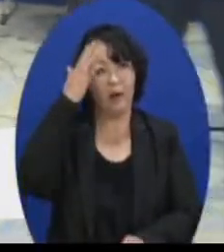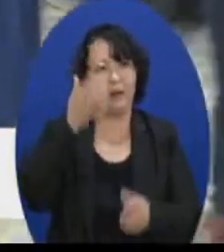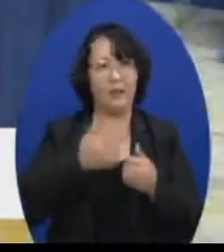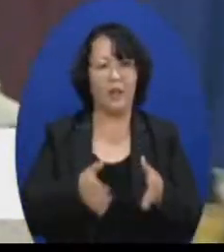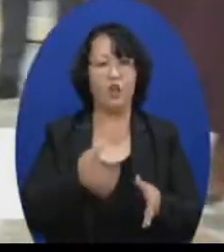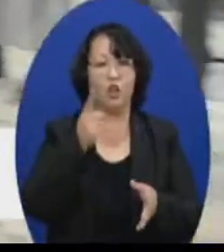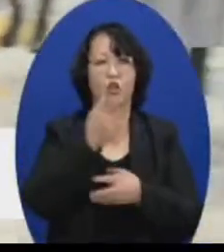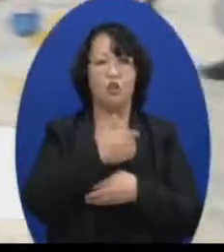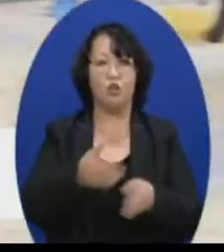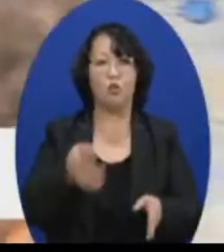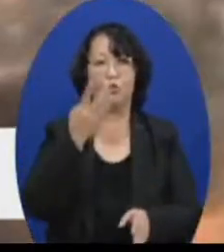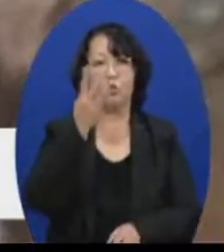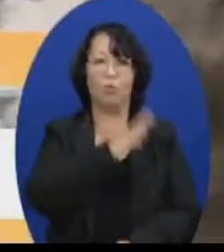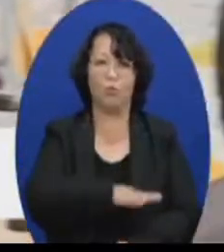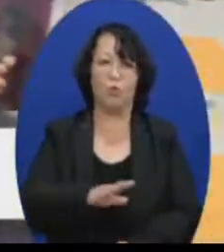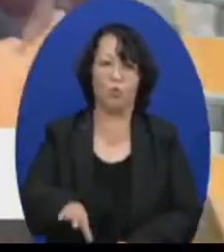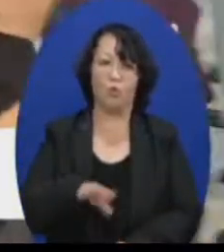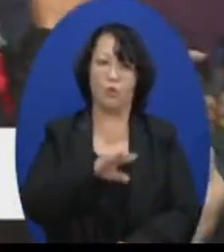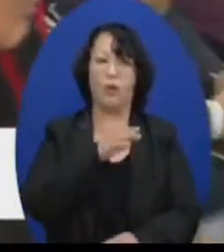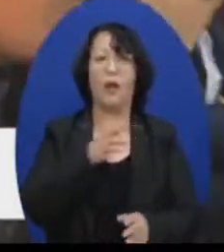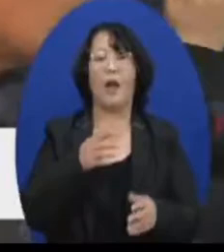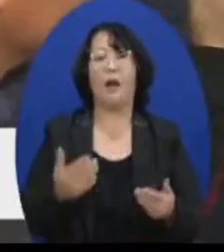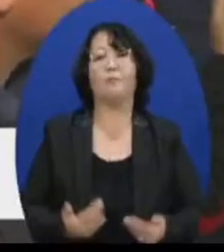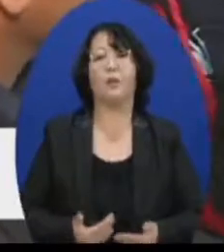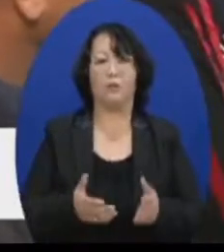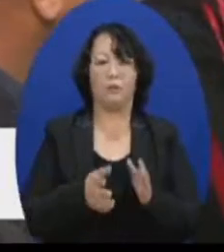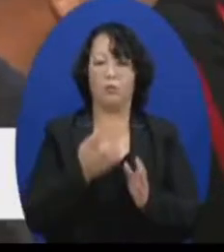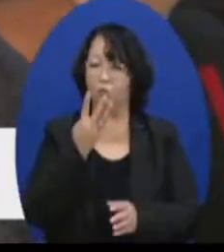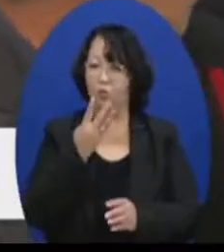хүүхэд байрлаж, тогтоо орчинд амьдрах боломж бүрдэж байна.